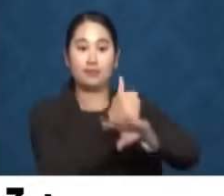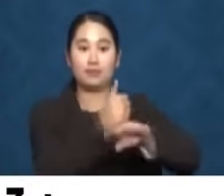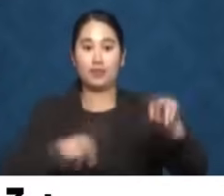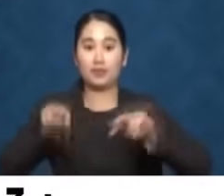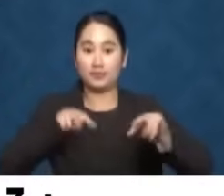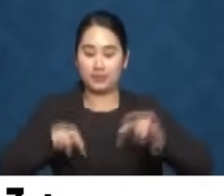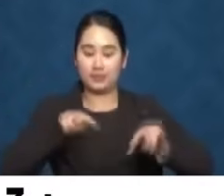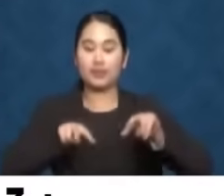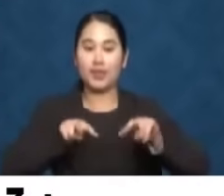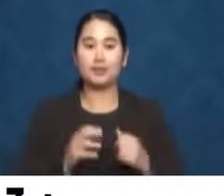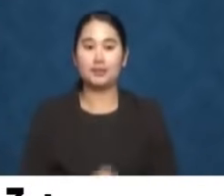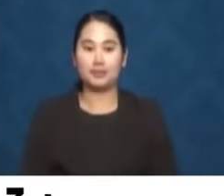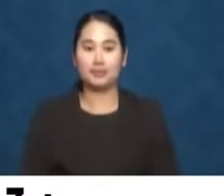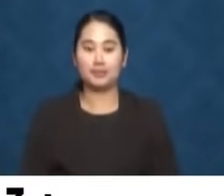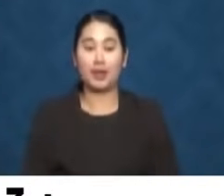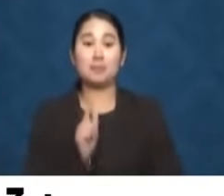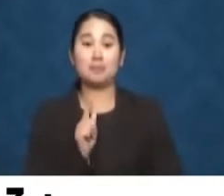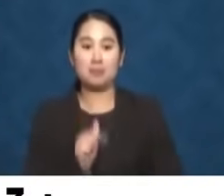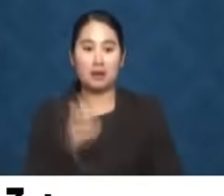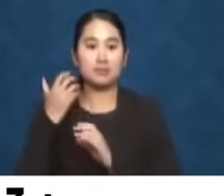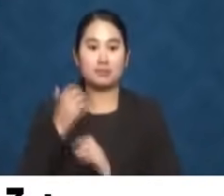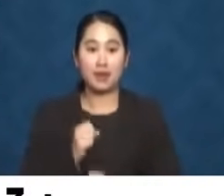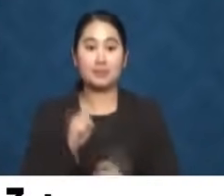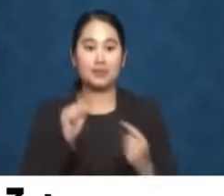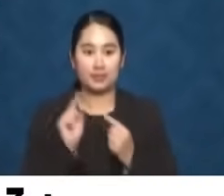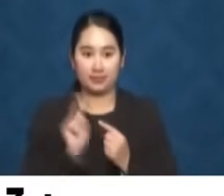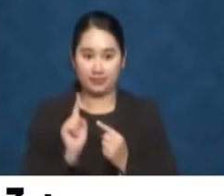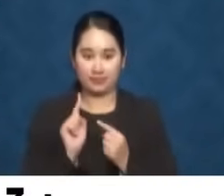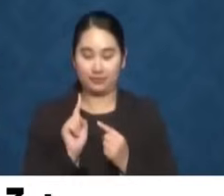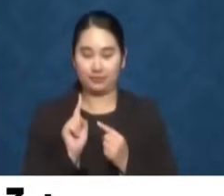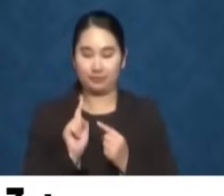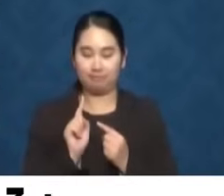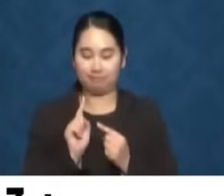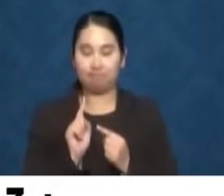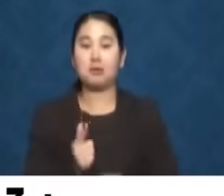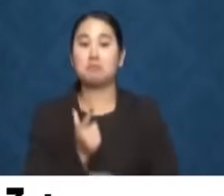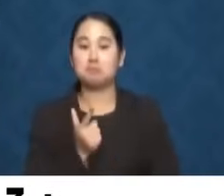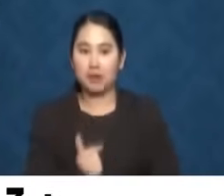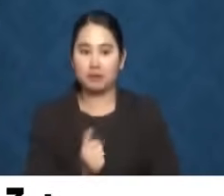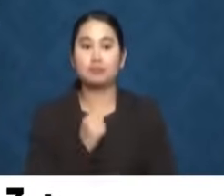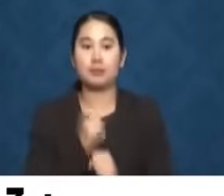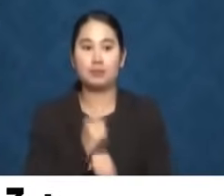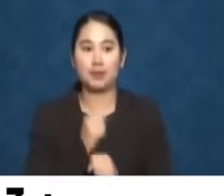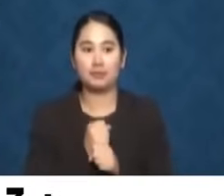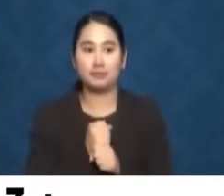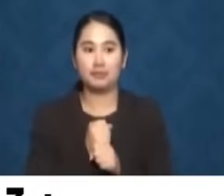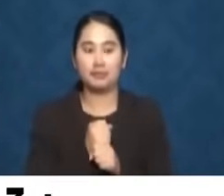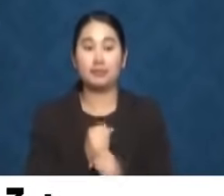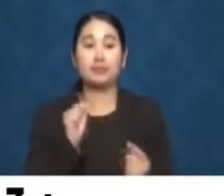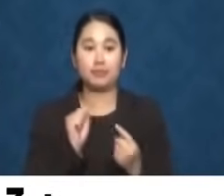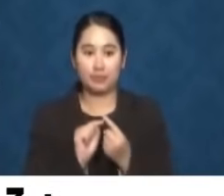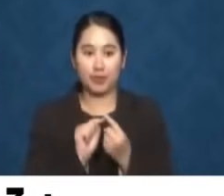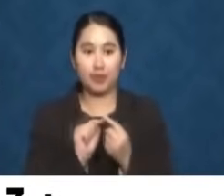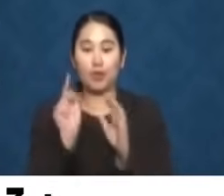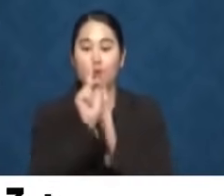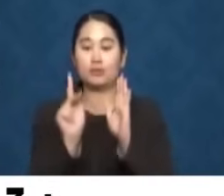ตนมองว่าสิทธิเสรีภาพของประชาชนชาวไทยก็คือหัวใจสำคัญแต่ว่าต้องอยู่ภายใต้ประชาธิปไตยอันมีพระมหากษัตริย์ทรงเป็นประมุข แล้วก็เน้